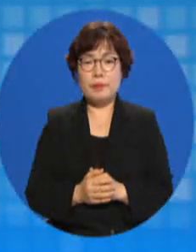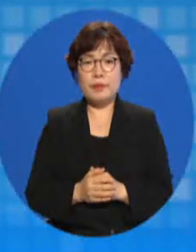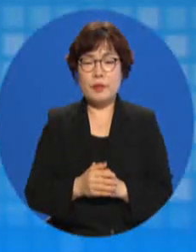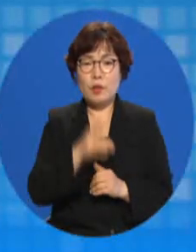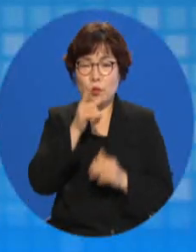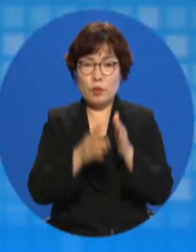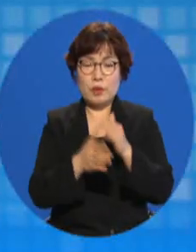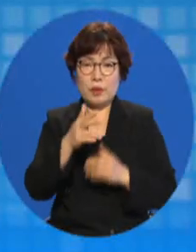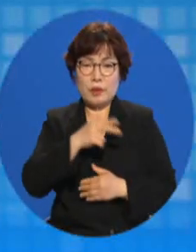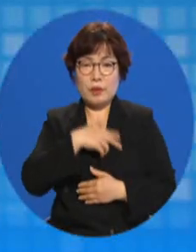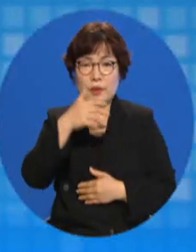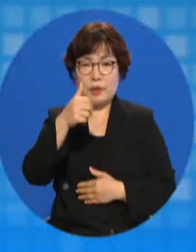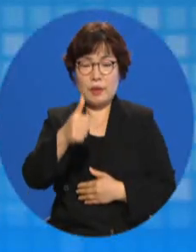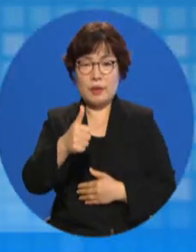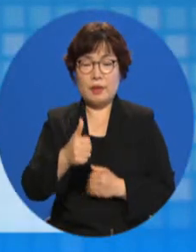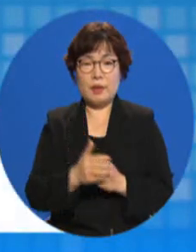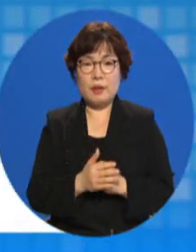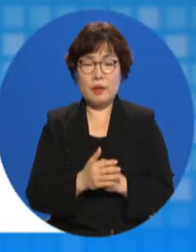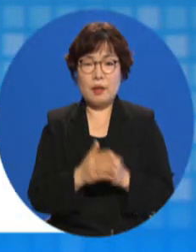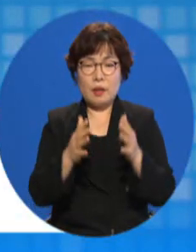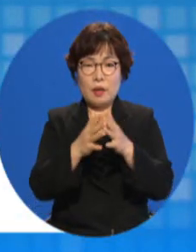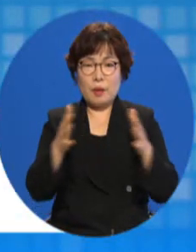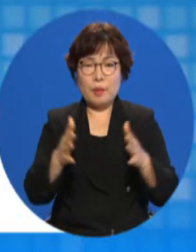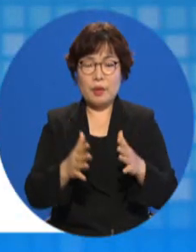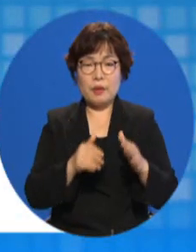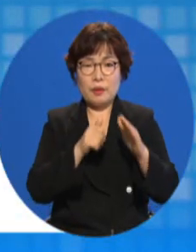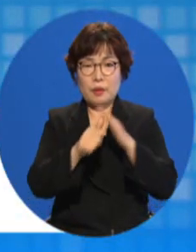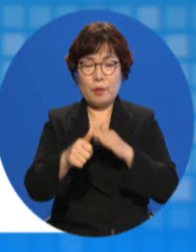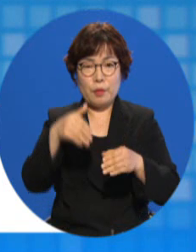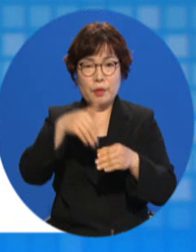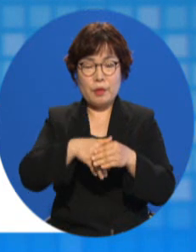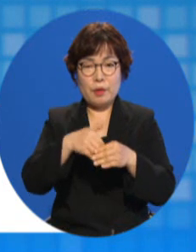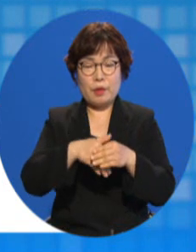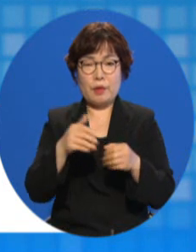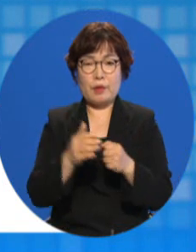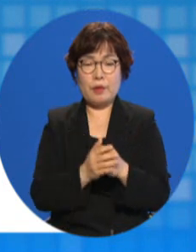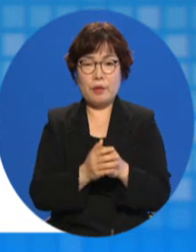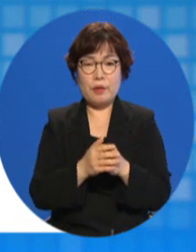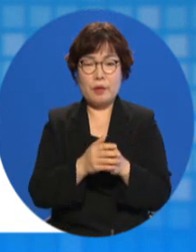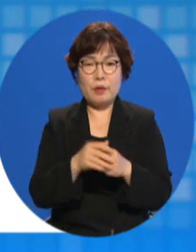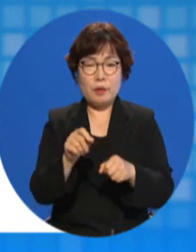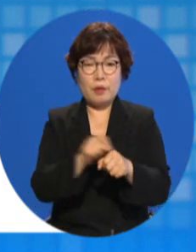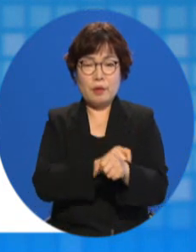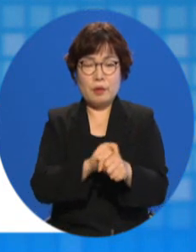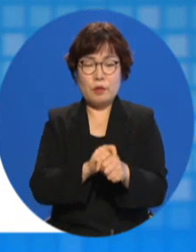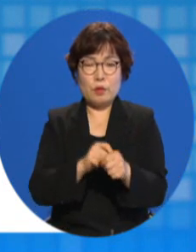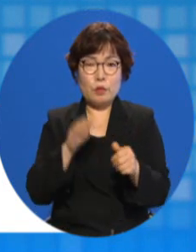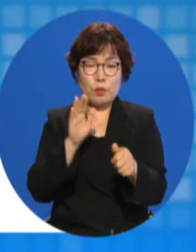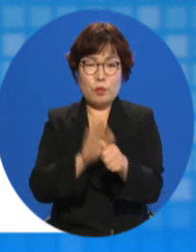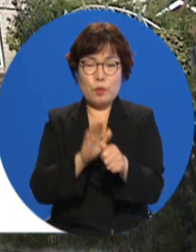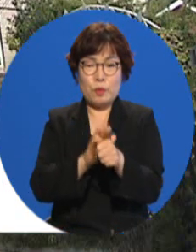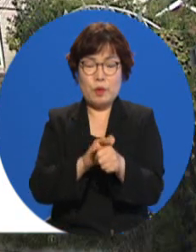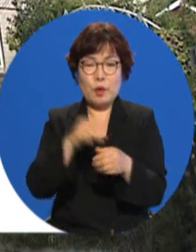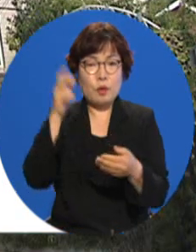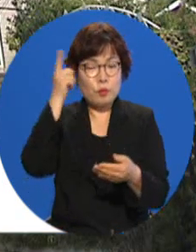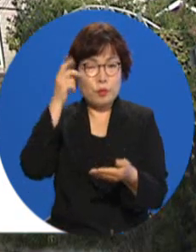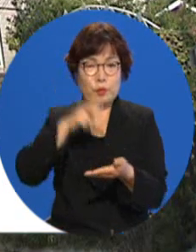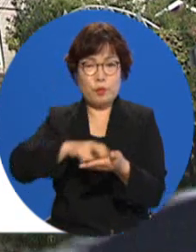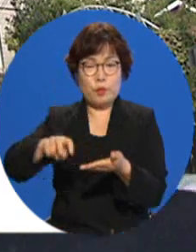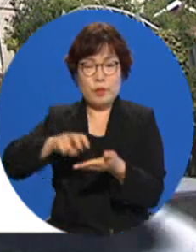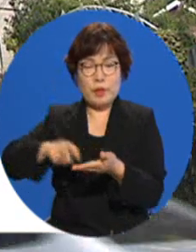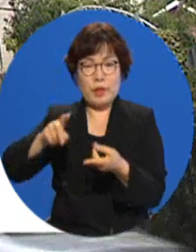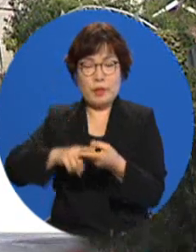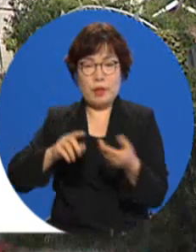서완석 여수시의회 의장이 자신의 아파트 입주자 대표회장 선거에서 특정 후보를 지지한다며 보낸 휴대폰 문자를